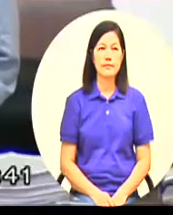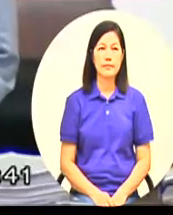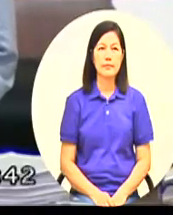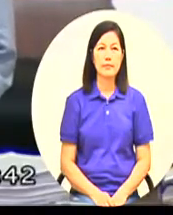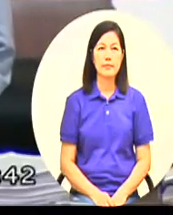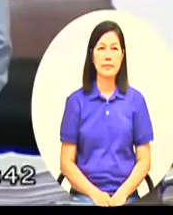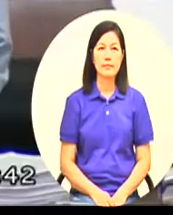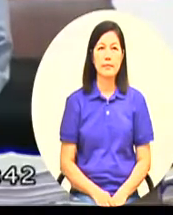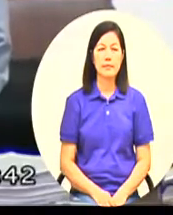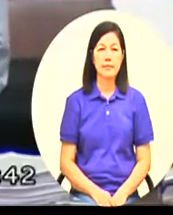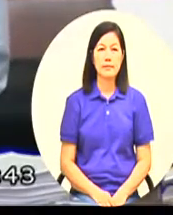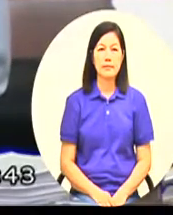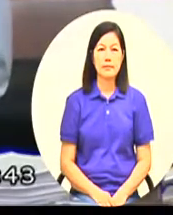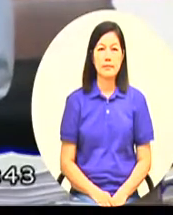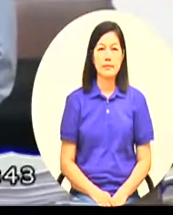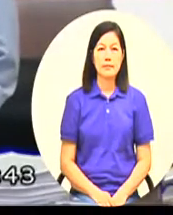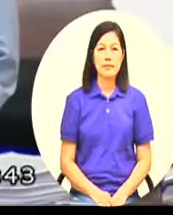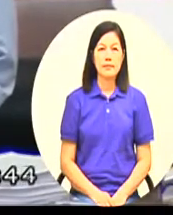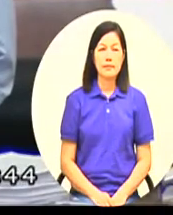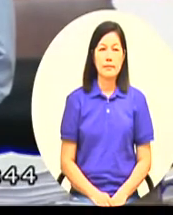PPT， 谢谢。